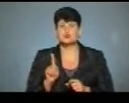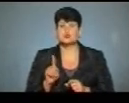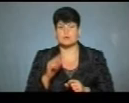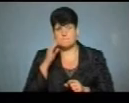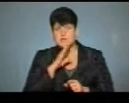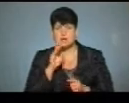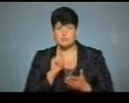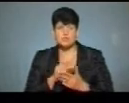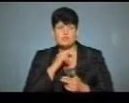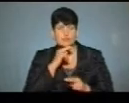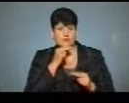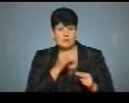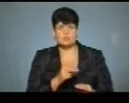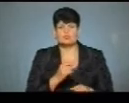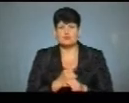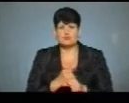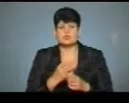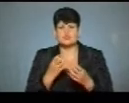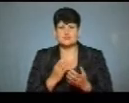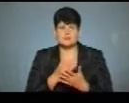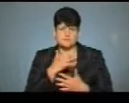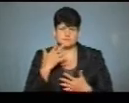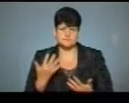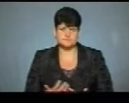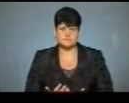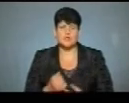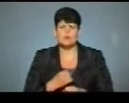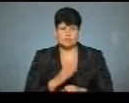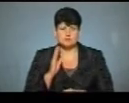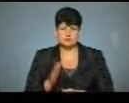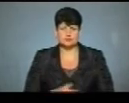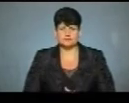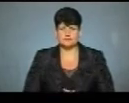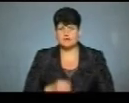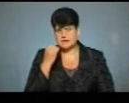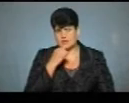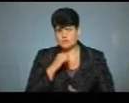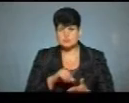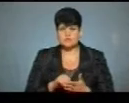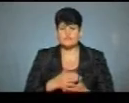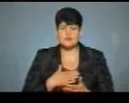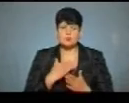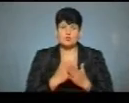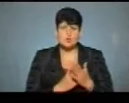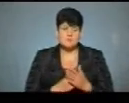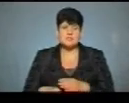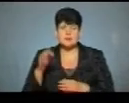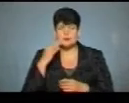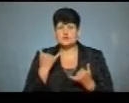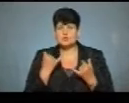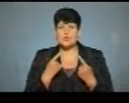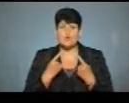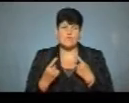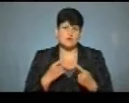повинні звернути увагу. Тому роботи ще є, не початий край. Роботи буде. Дякую за участь роботи у нашій буде. Програмі. Нагадую, що сьогодні ми говорили